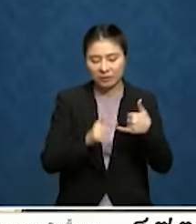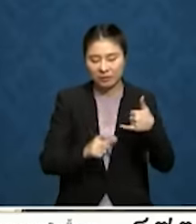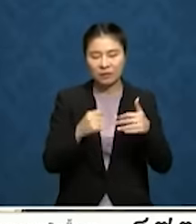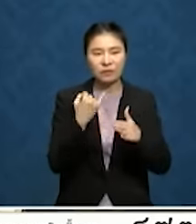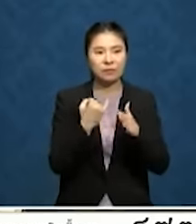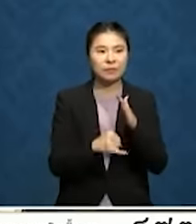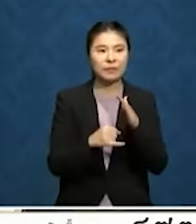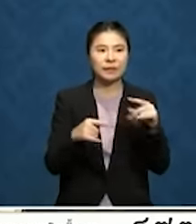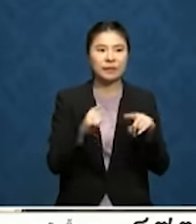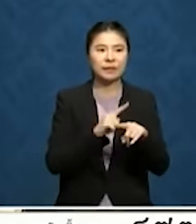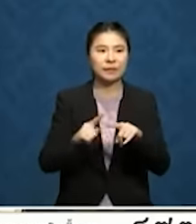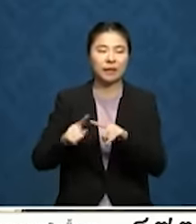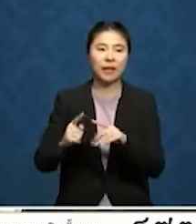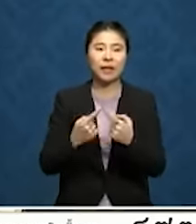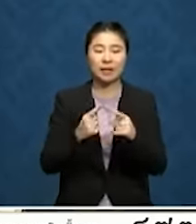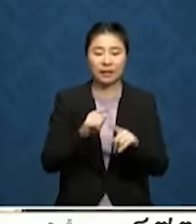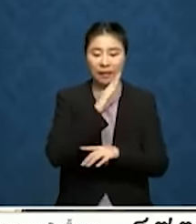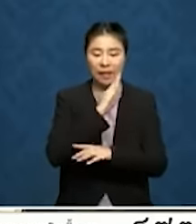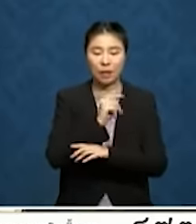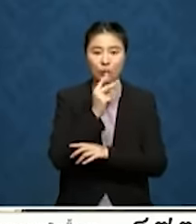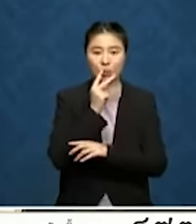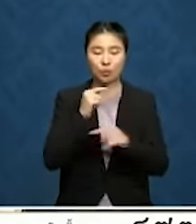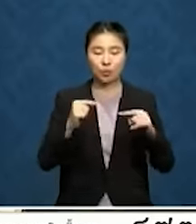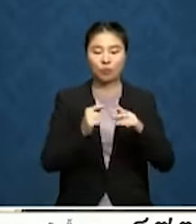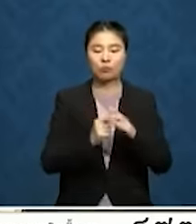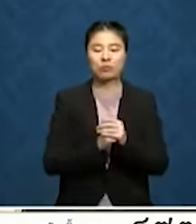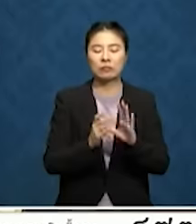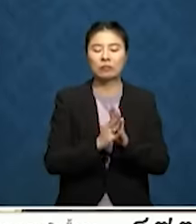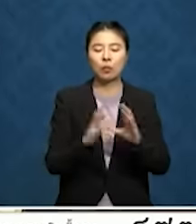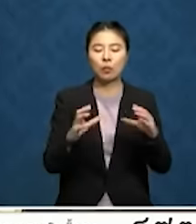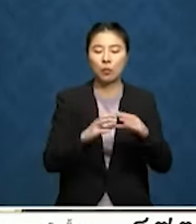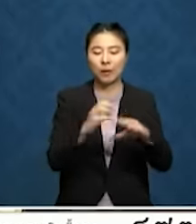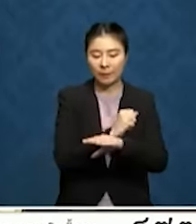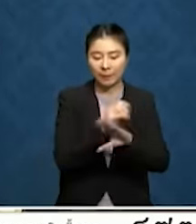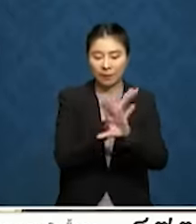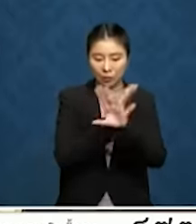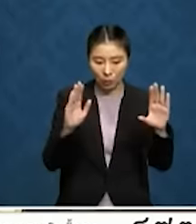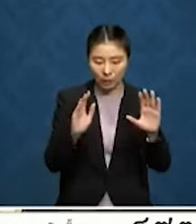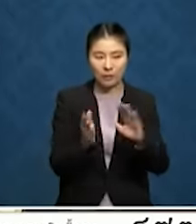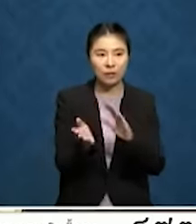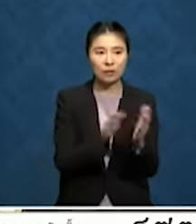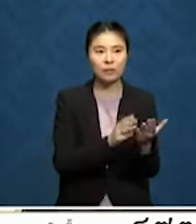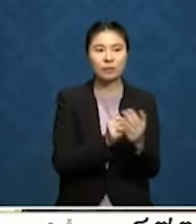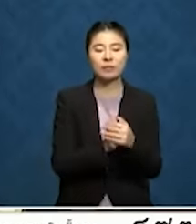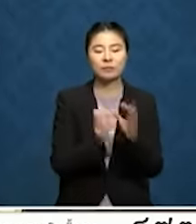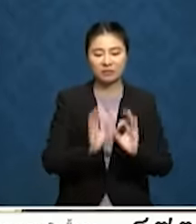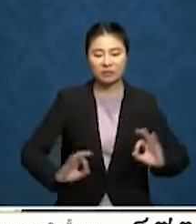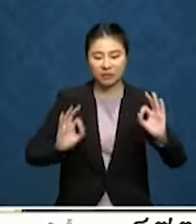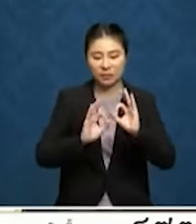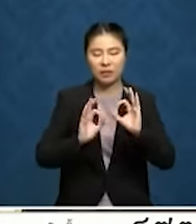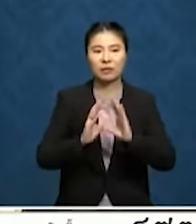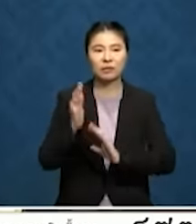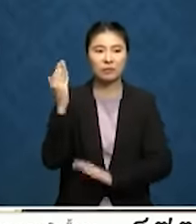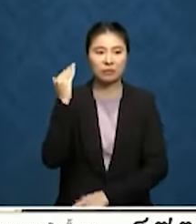ากเราจะนับเฉพาะคดีการยุบพรรคซึ่งเราเห็นว่าเป็นคดีทางการเมืองมีความสำคัญในหน้าประวัติศาสตร์การเมืองไทยที่ผ่านม